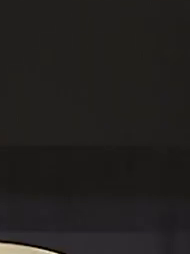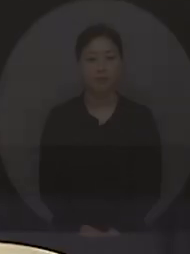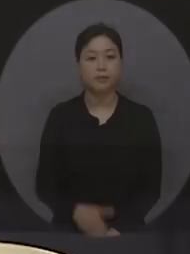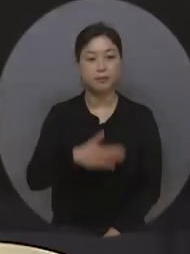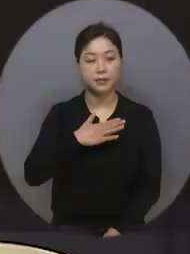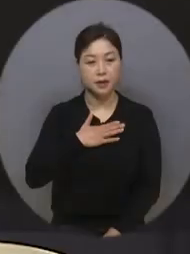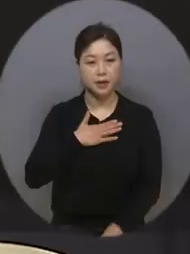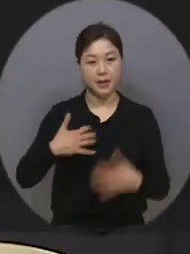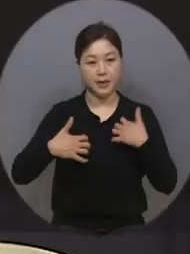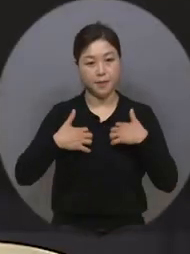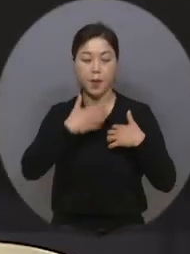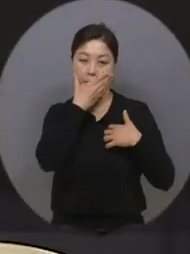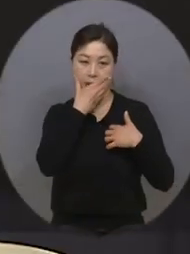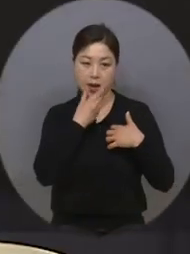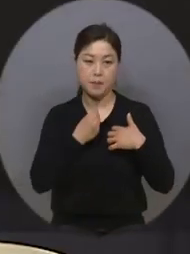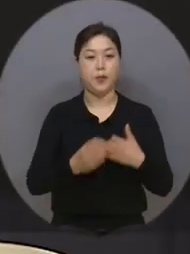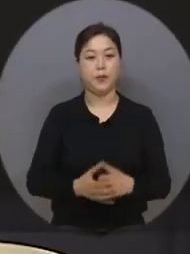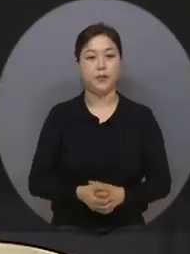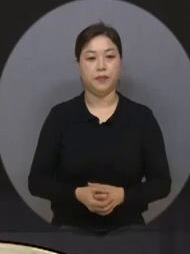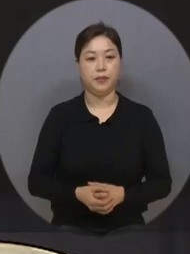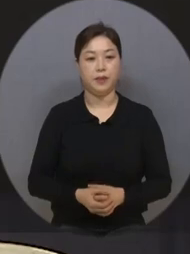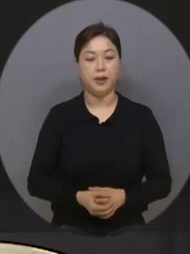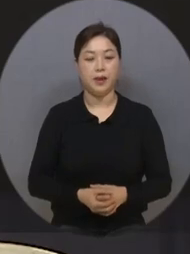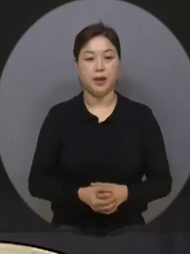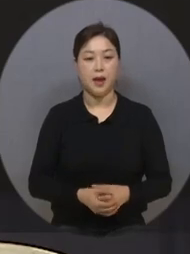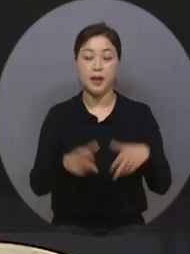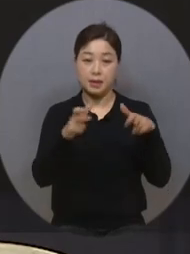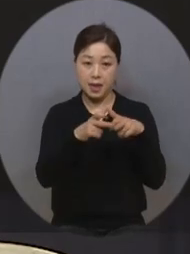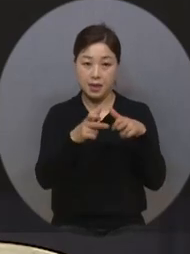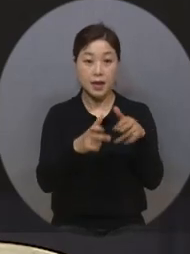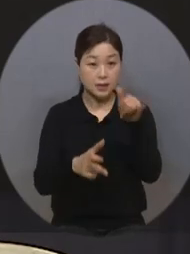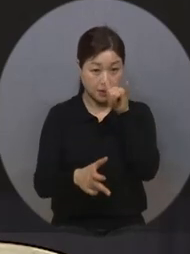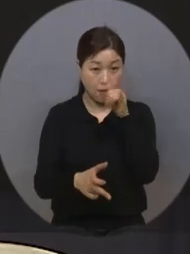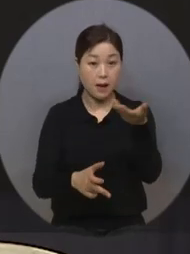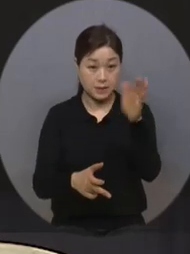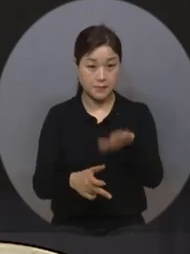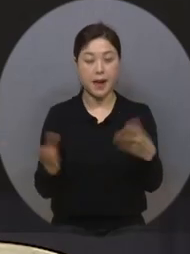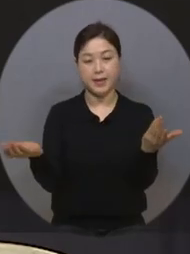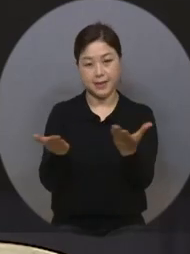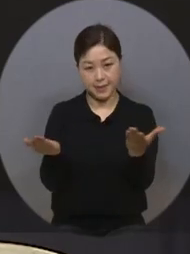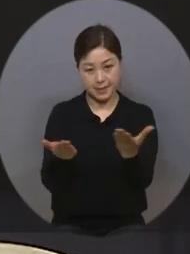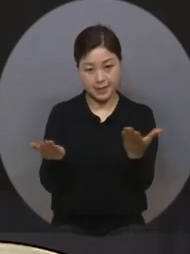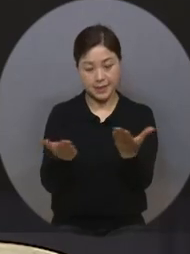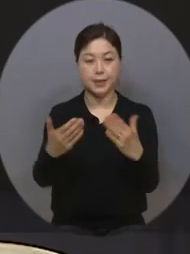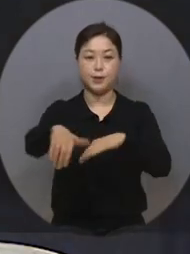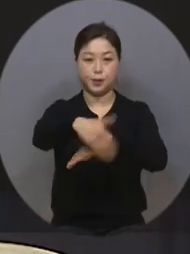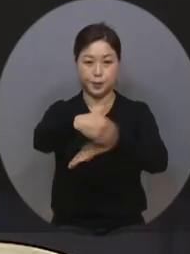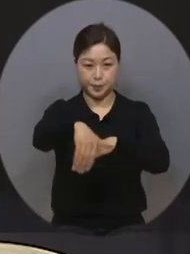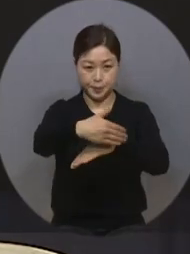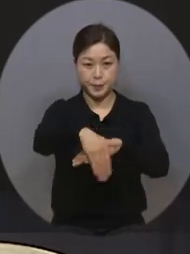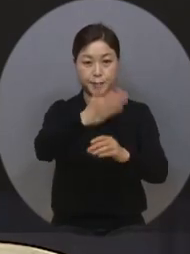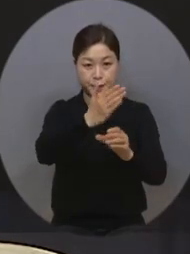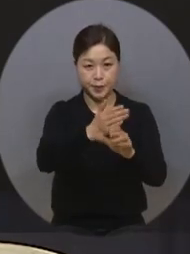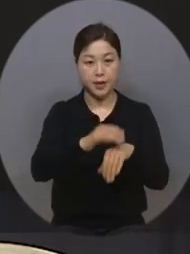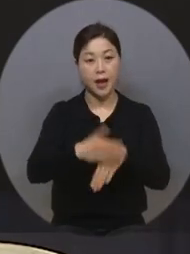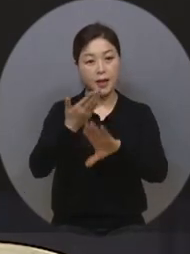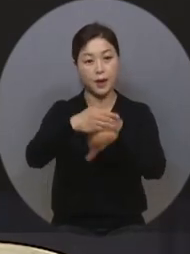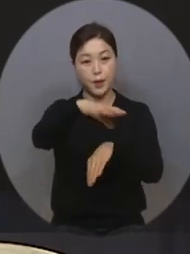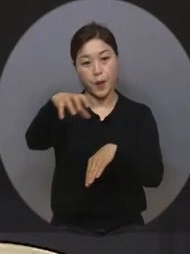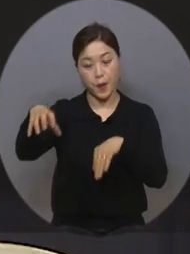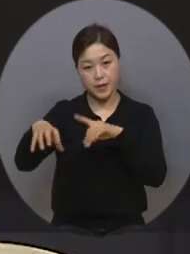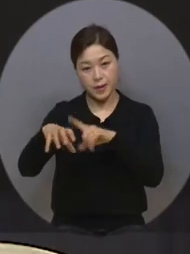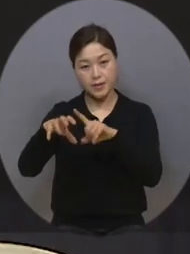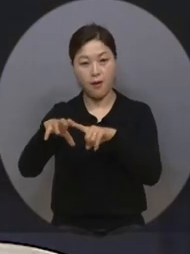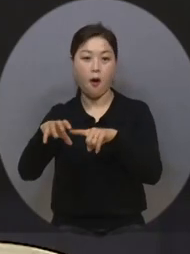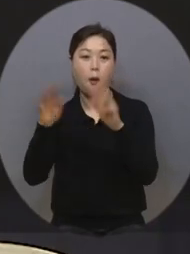저는 기쁘고 행복한 사람입니다. 장애인 가지고 있지만 현재 직장에서 일도 하고 다른 기관에서 자조 모임도